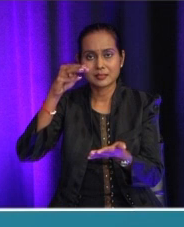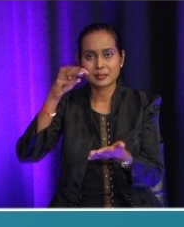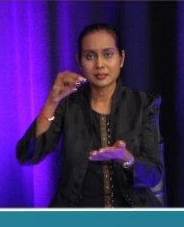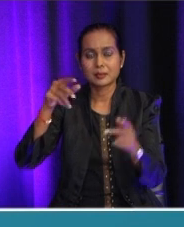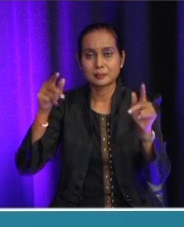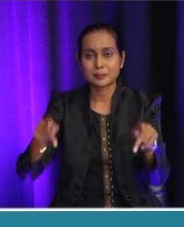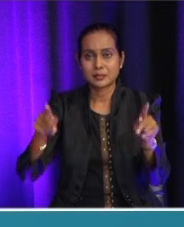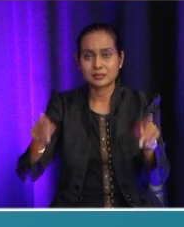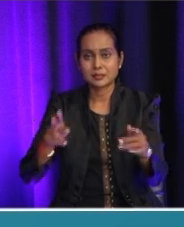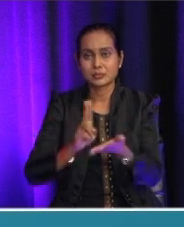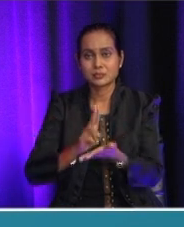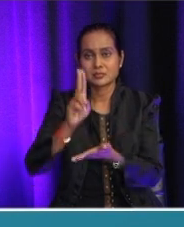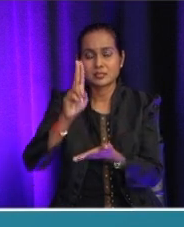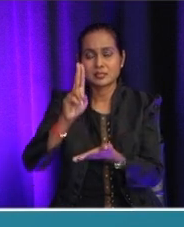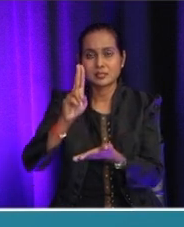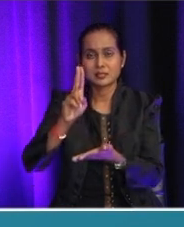pelajar universiti,